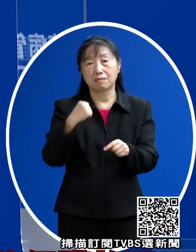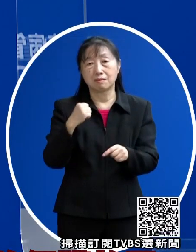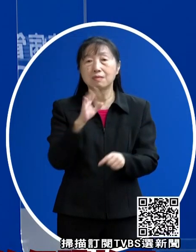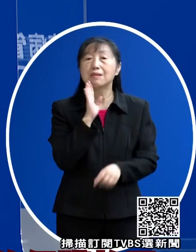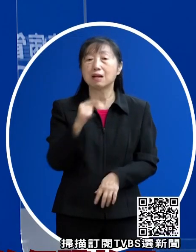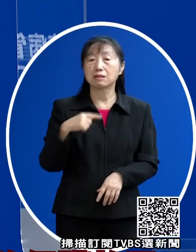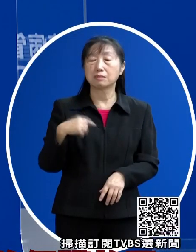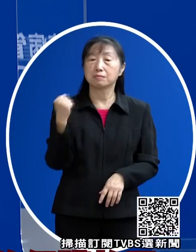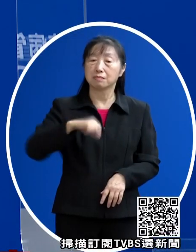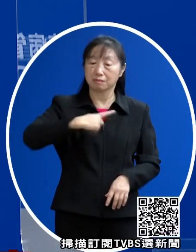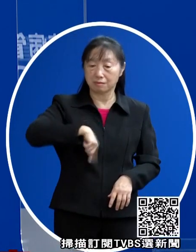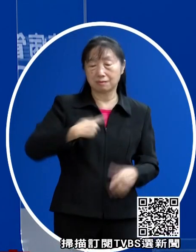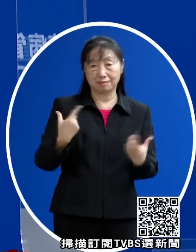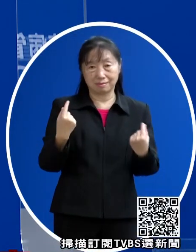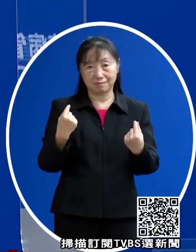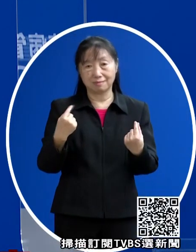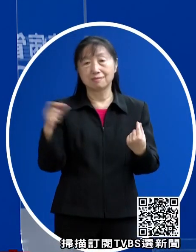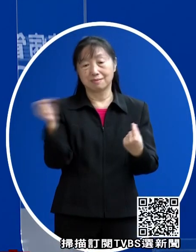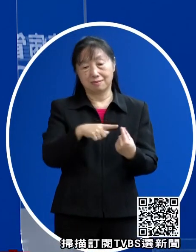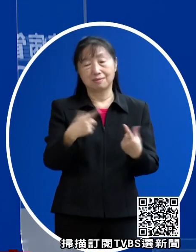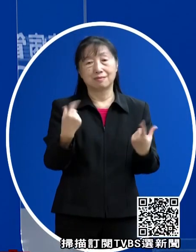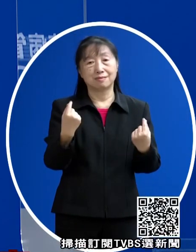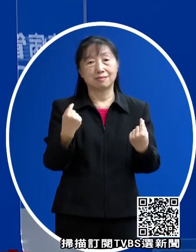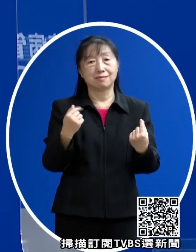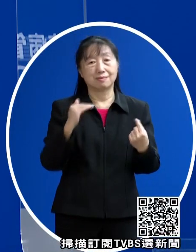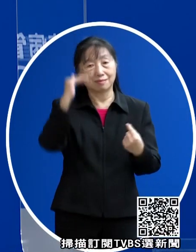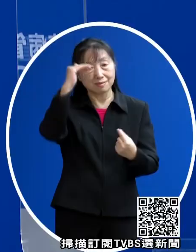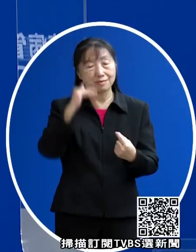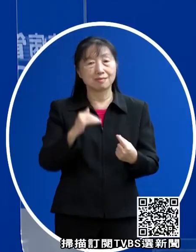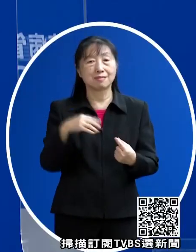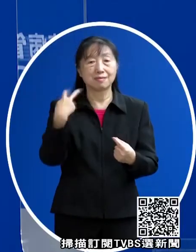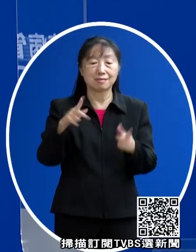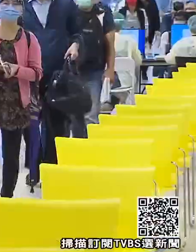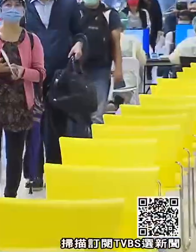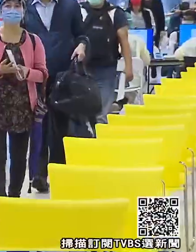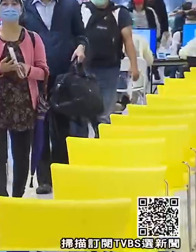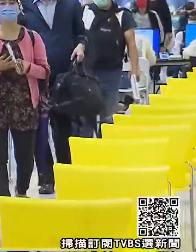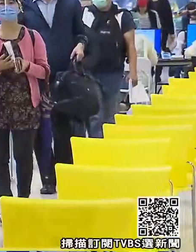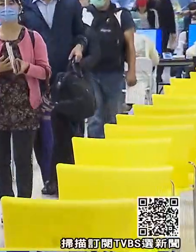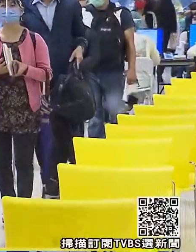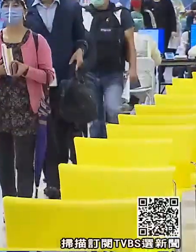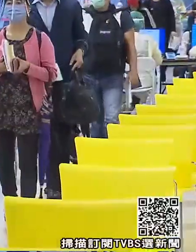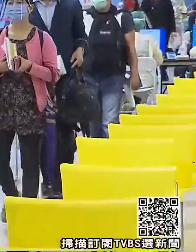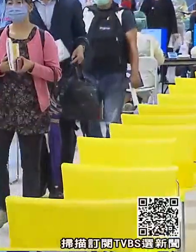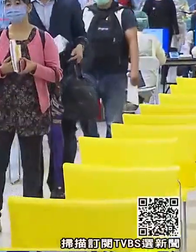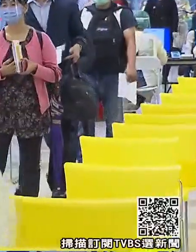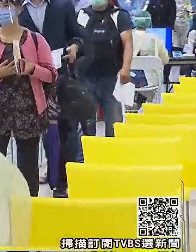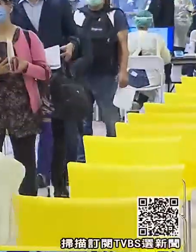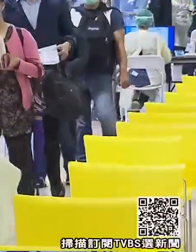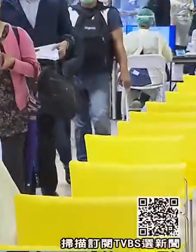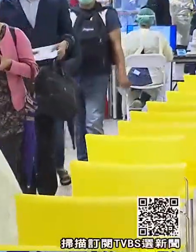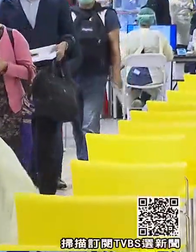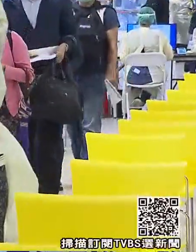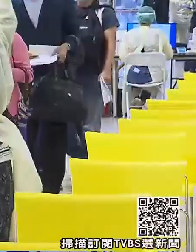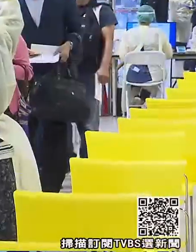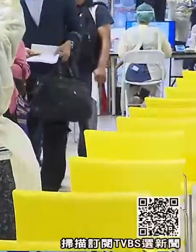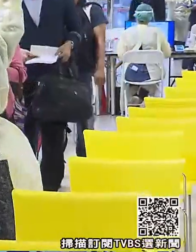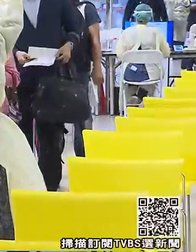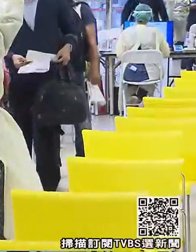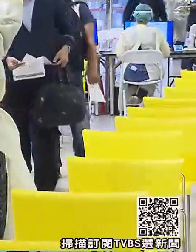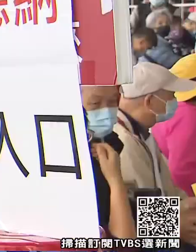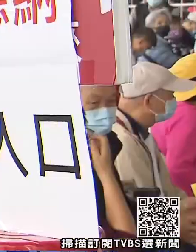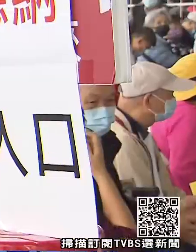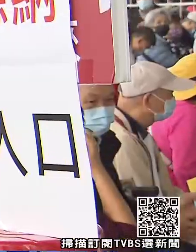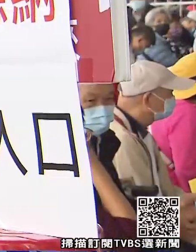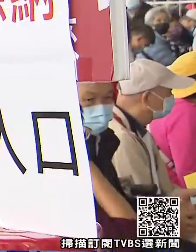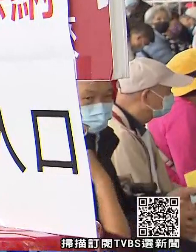抗体的保护效果也会比 BNT 来的高，以及持久一些。 台大混打试验时，国内还没有 BNT， 因此混